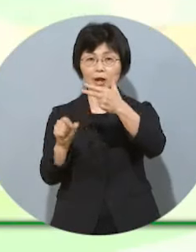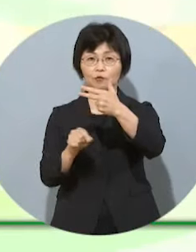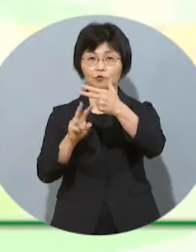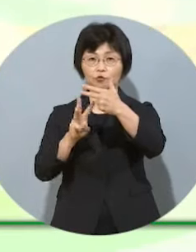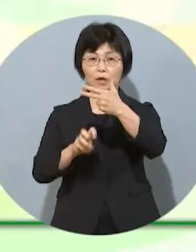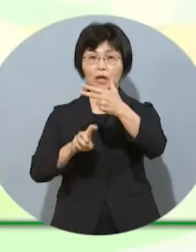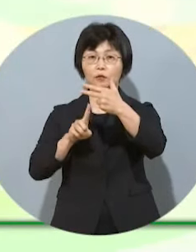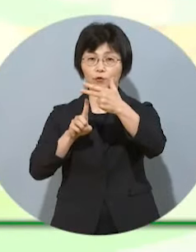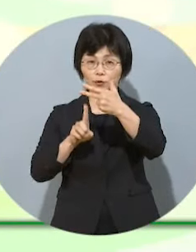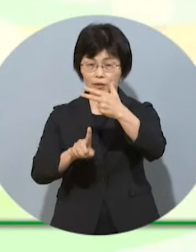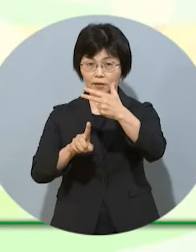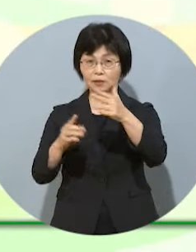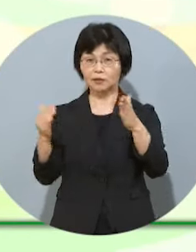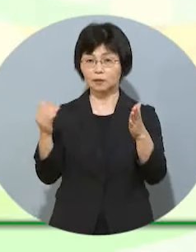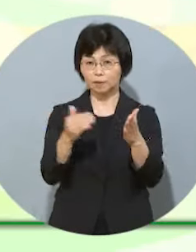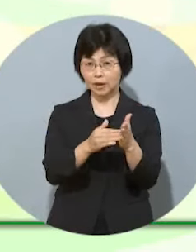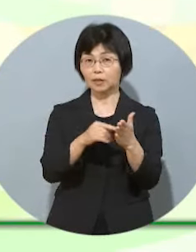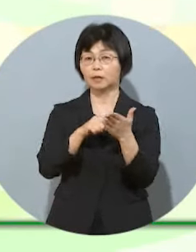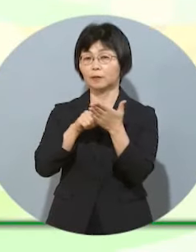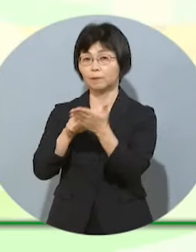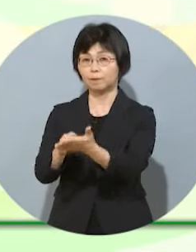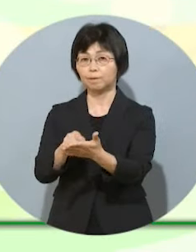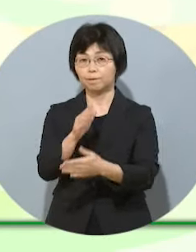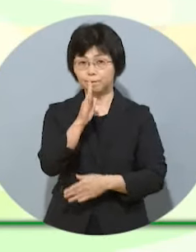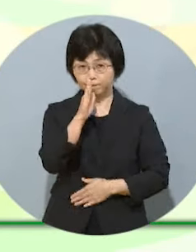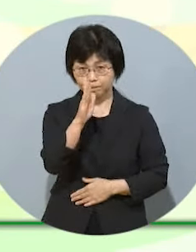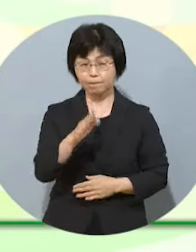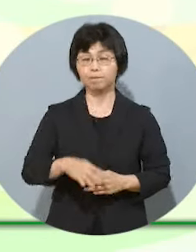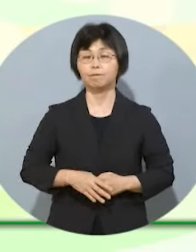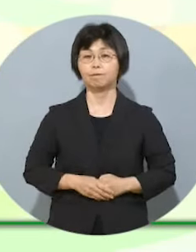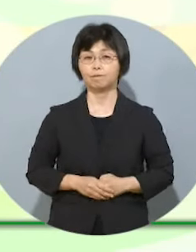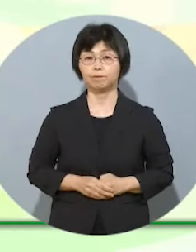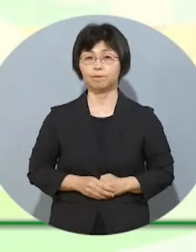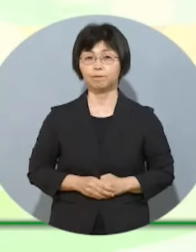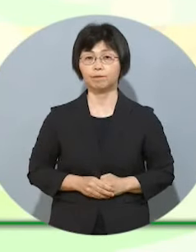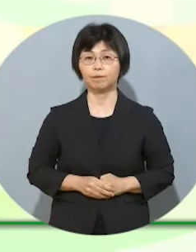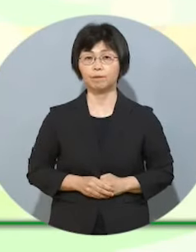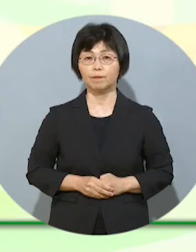日水曜日までにお申し込みください。